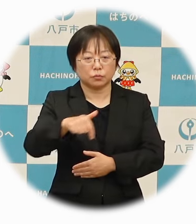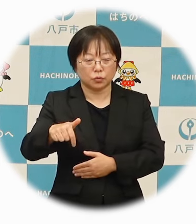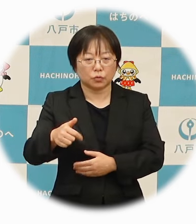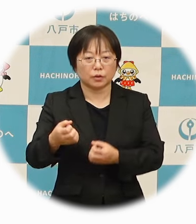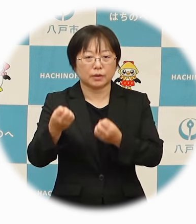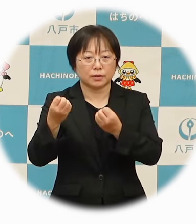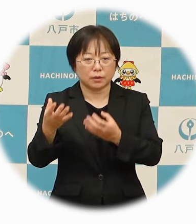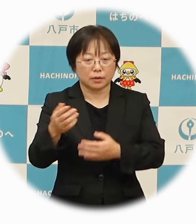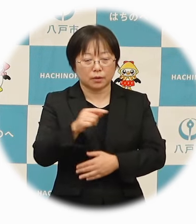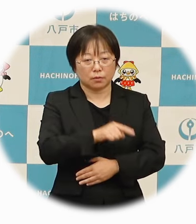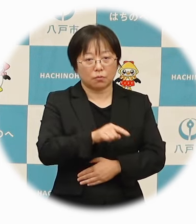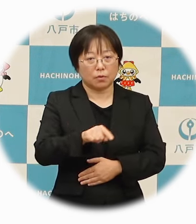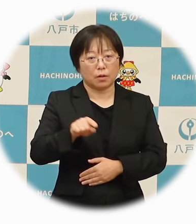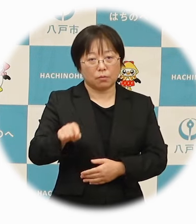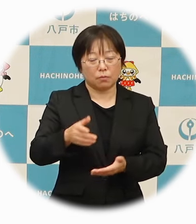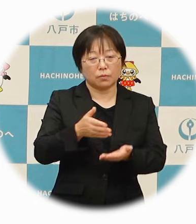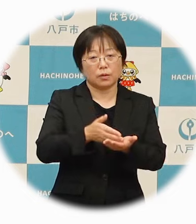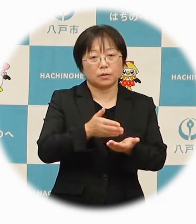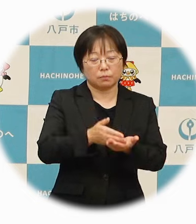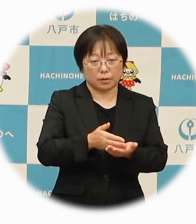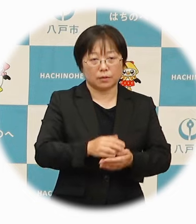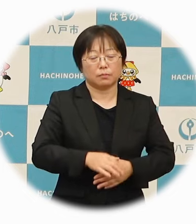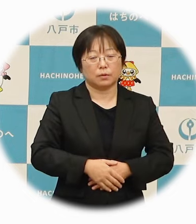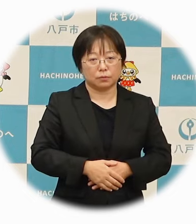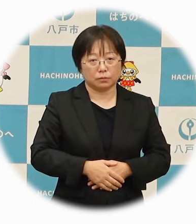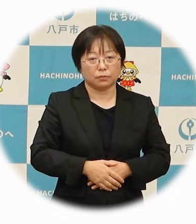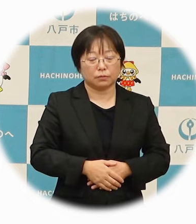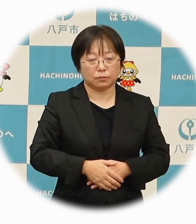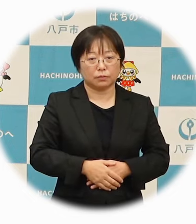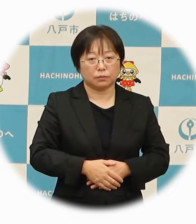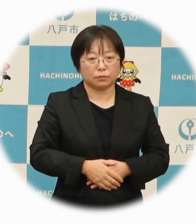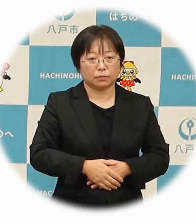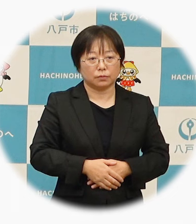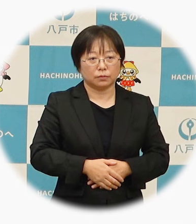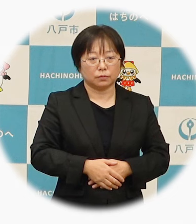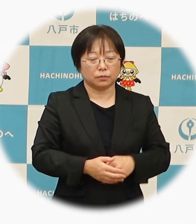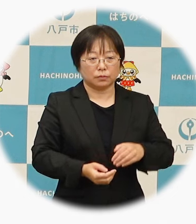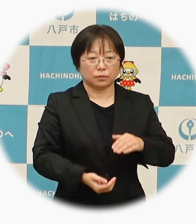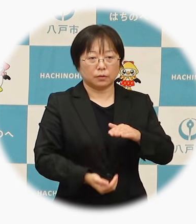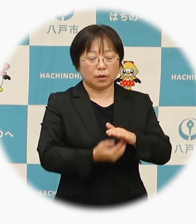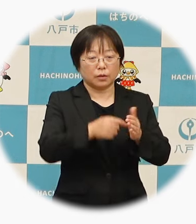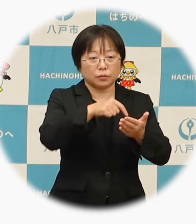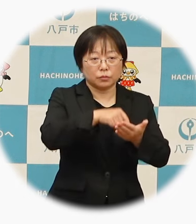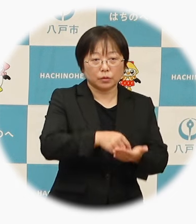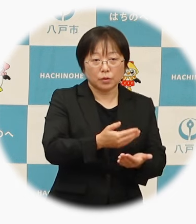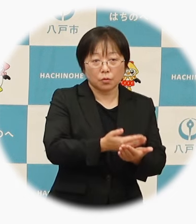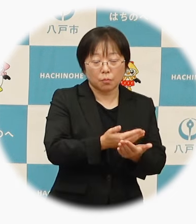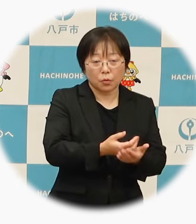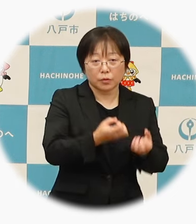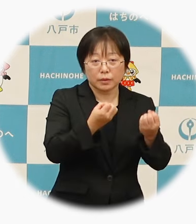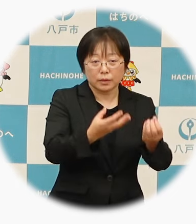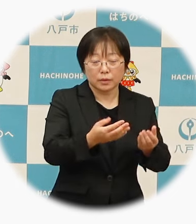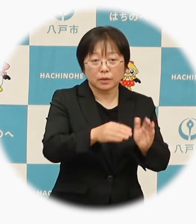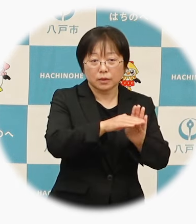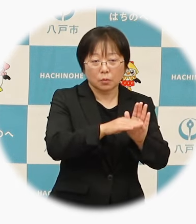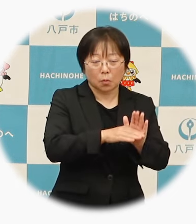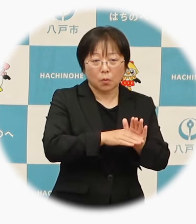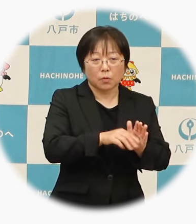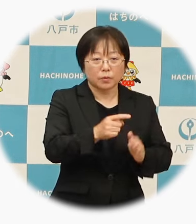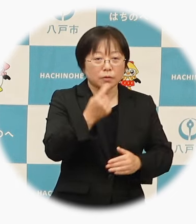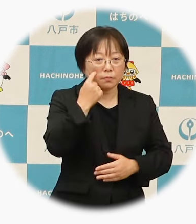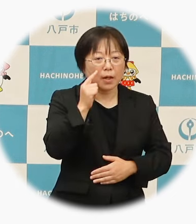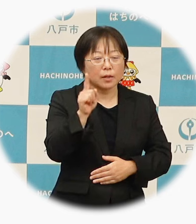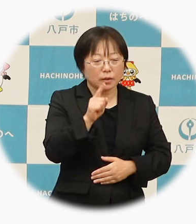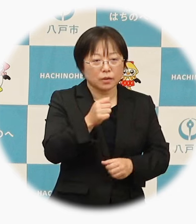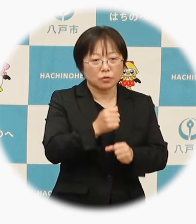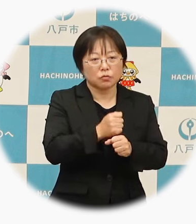新規事項について説明いたします。最重点要望の新規事項の一つ目は作